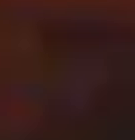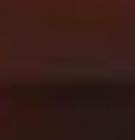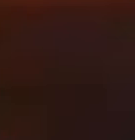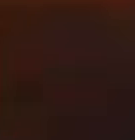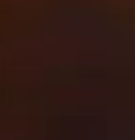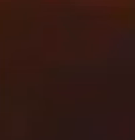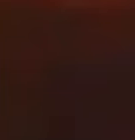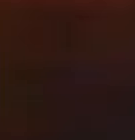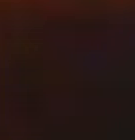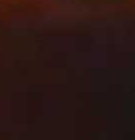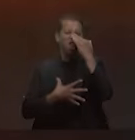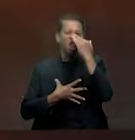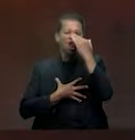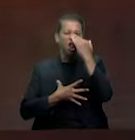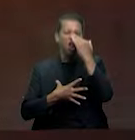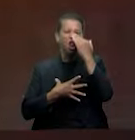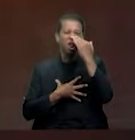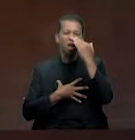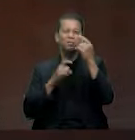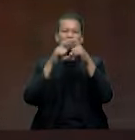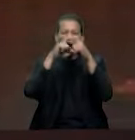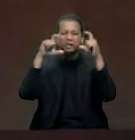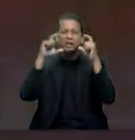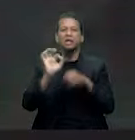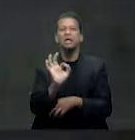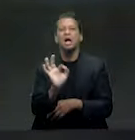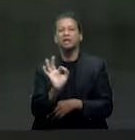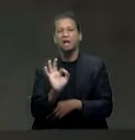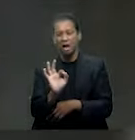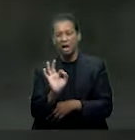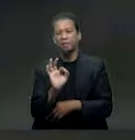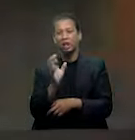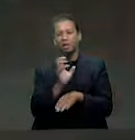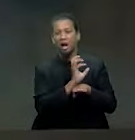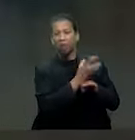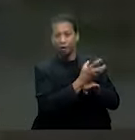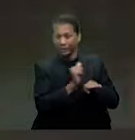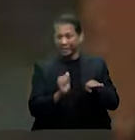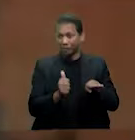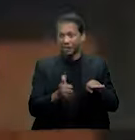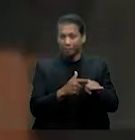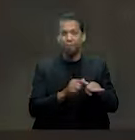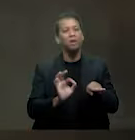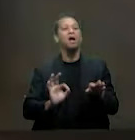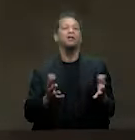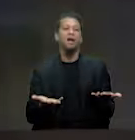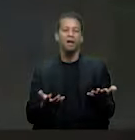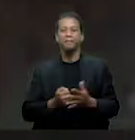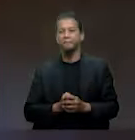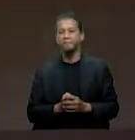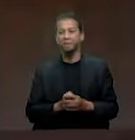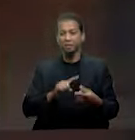saat memadamkan kebakaran karena tidak dibekali masker dan tidak ada ambulans yang bersiaga di lokasi kebakaran. Rekan-rekan